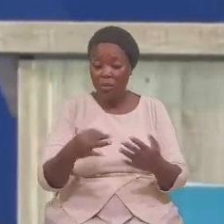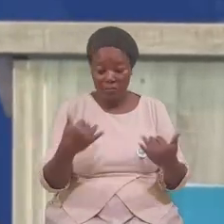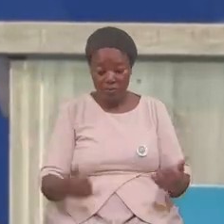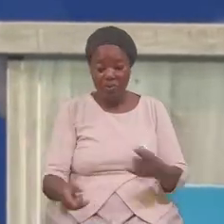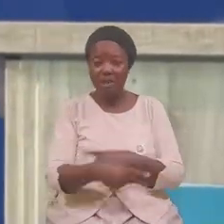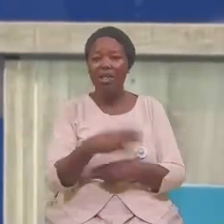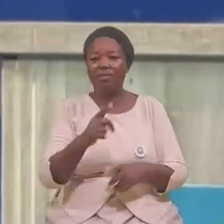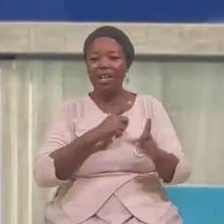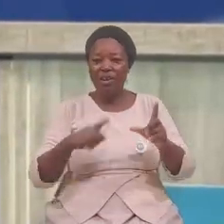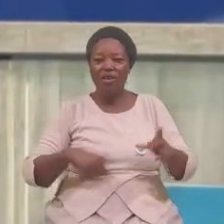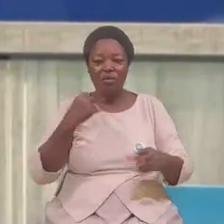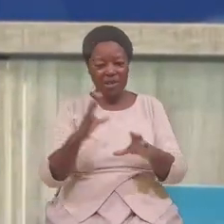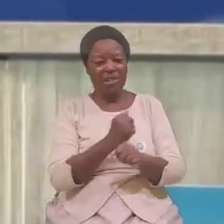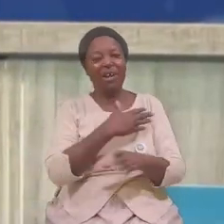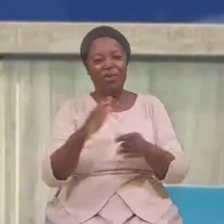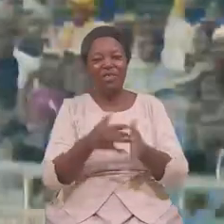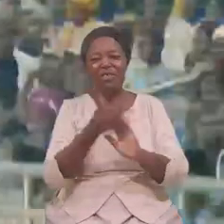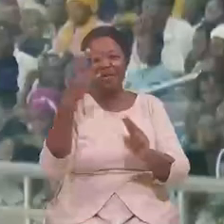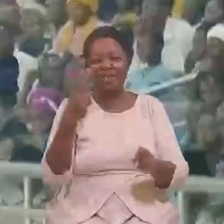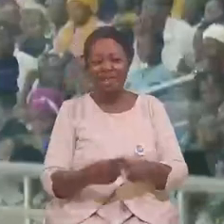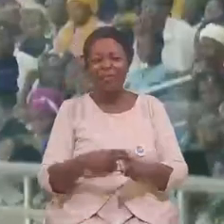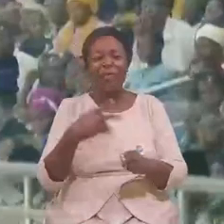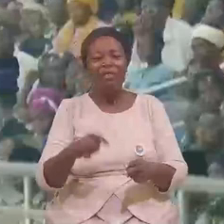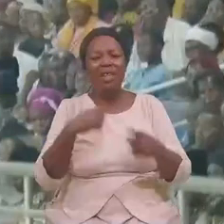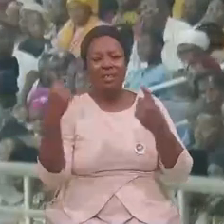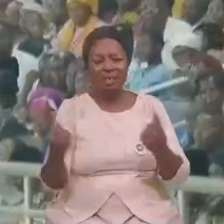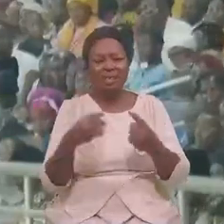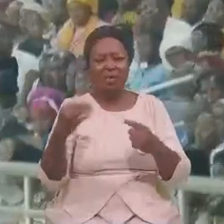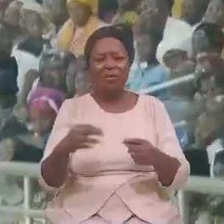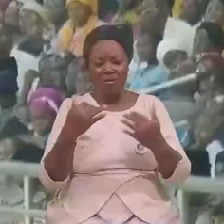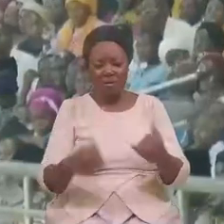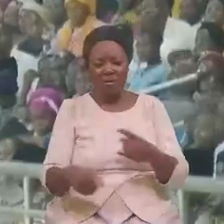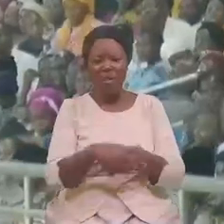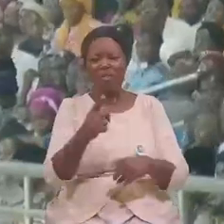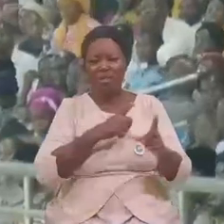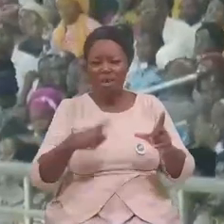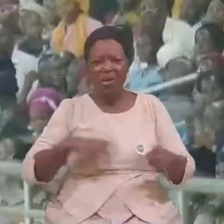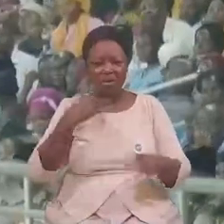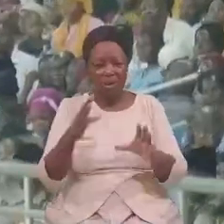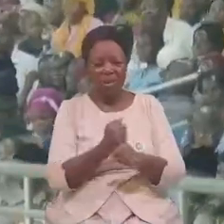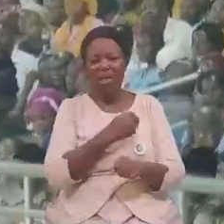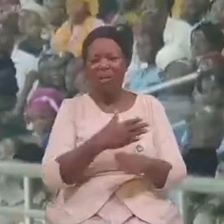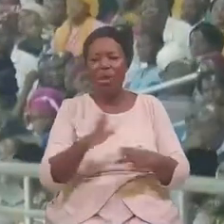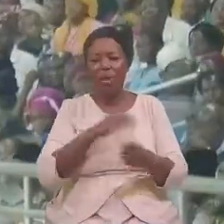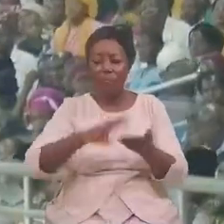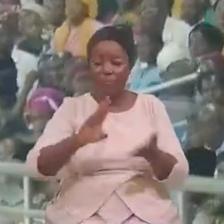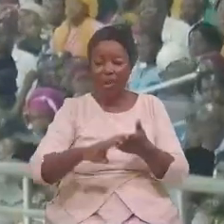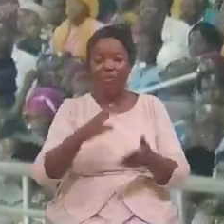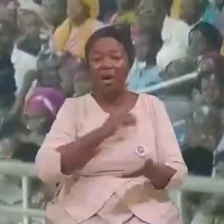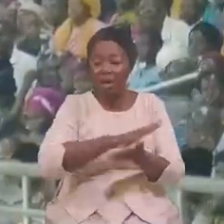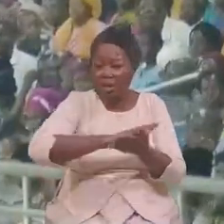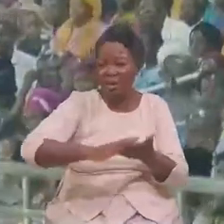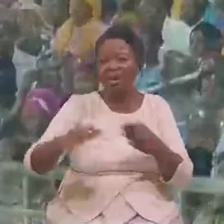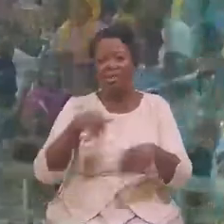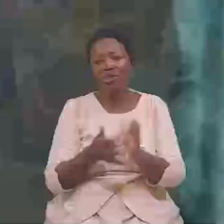Seigneur va les enlever. Les péchés d'aujourd'hui, le Seigneur va pardonner. Les